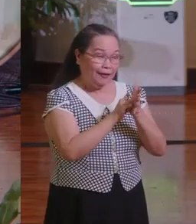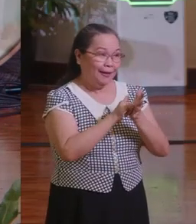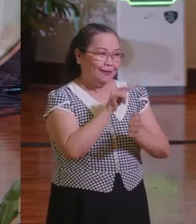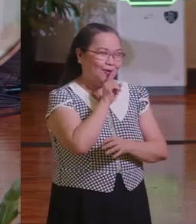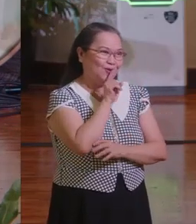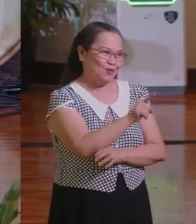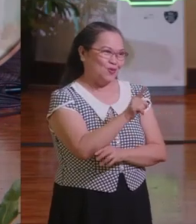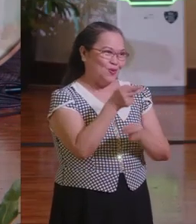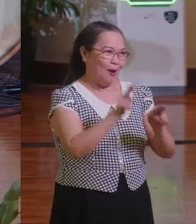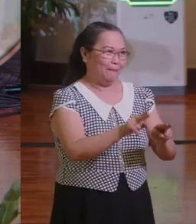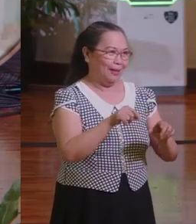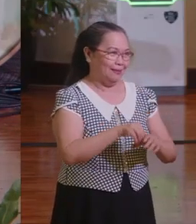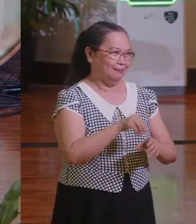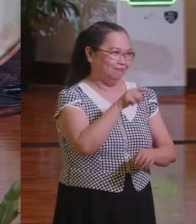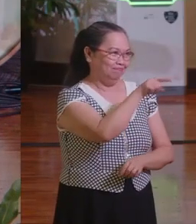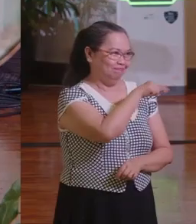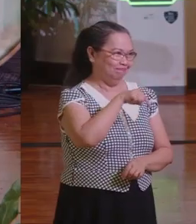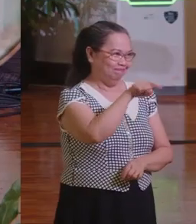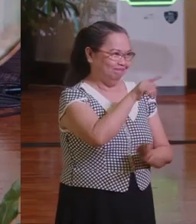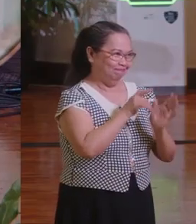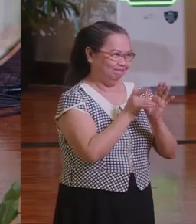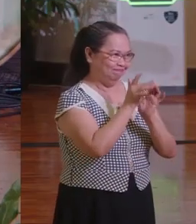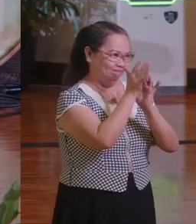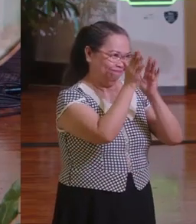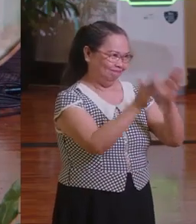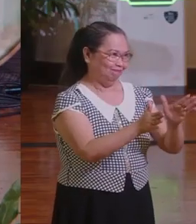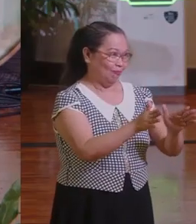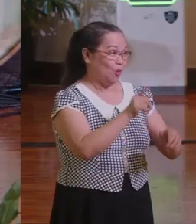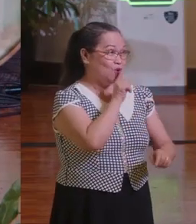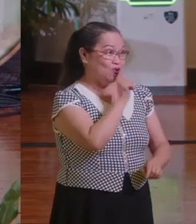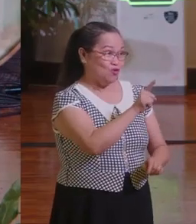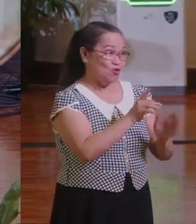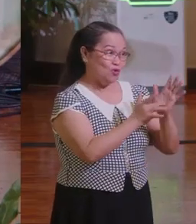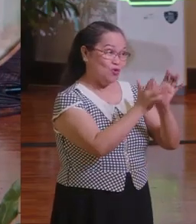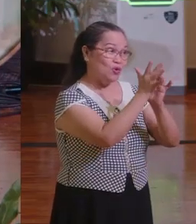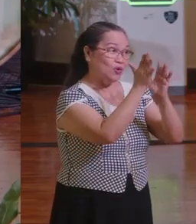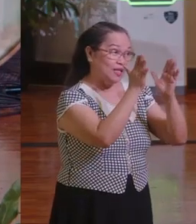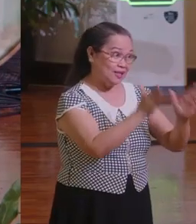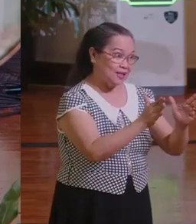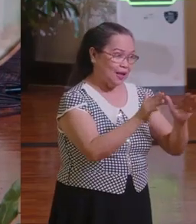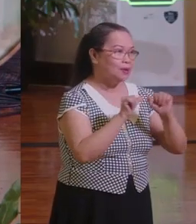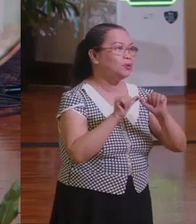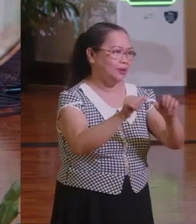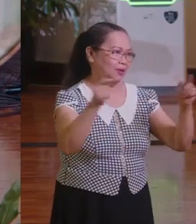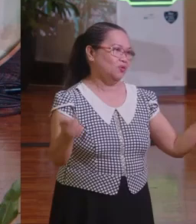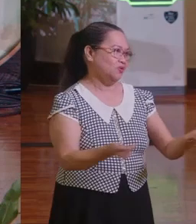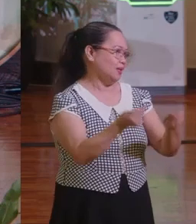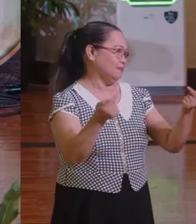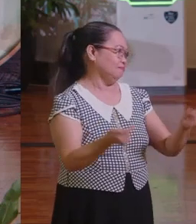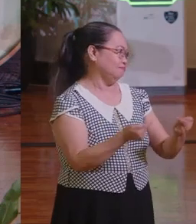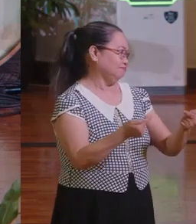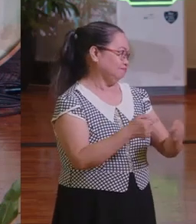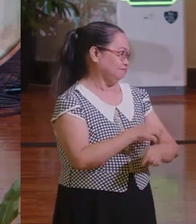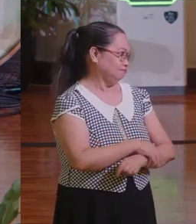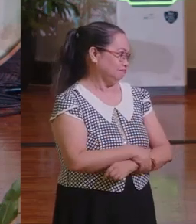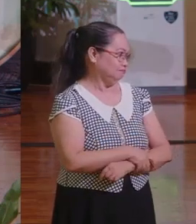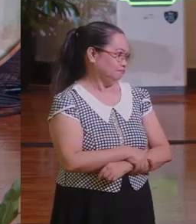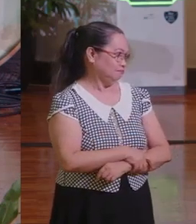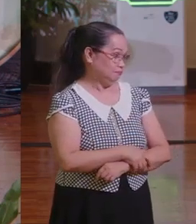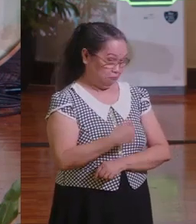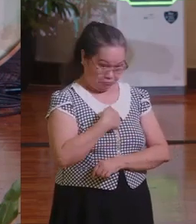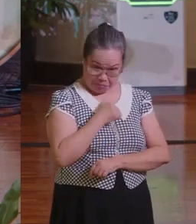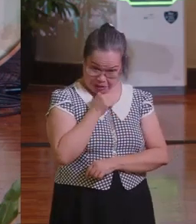reality para sa atin. Ang mga genuine Christians still sin. Tayong